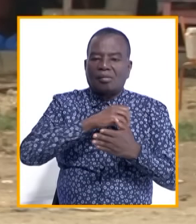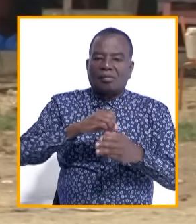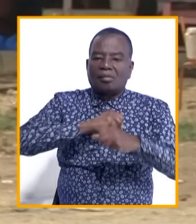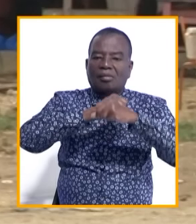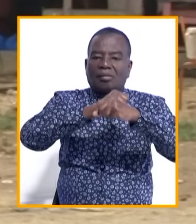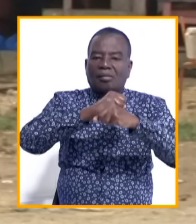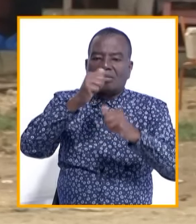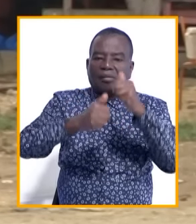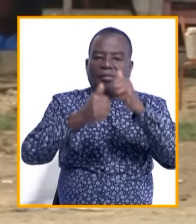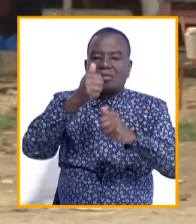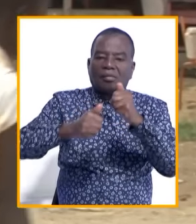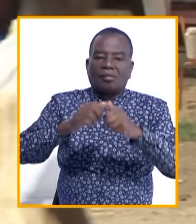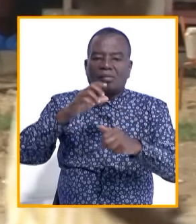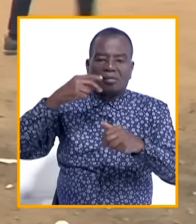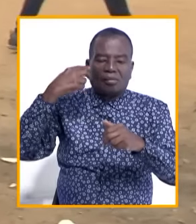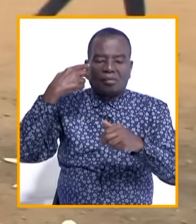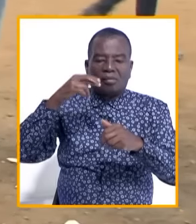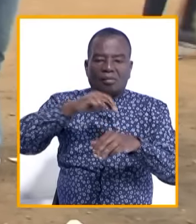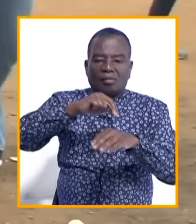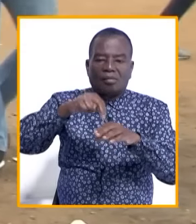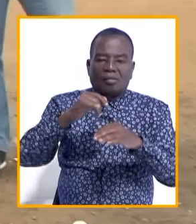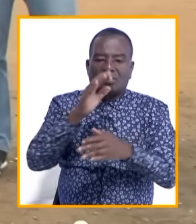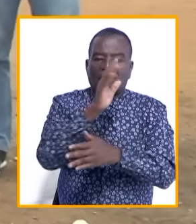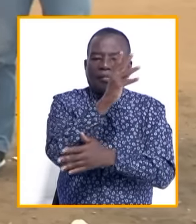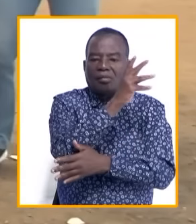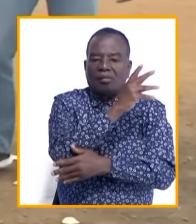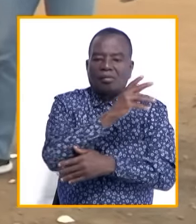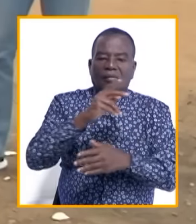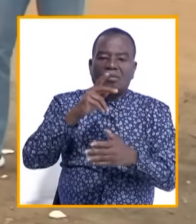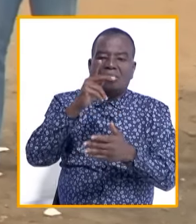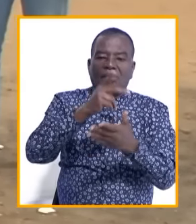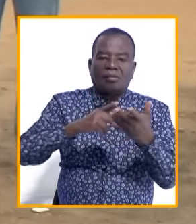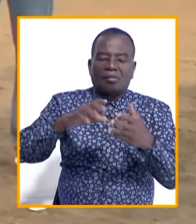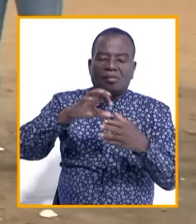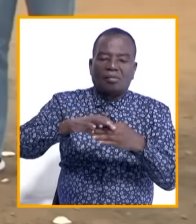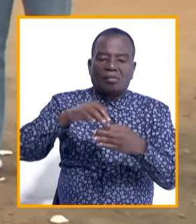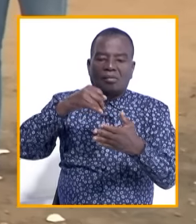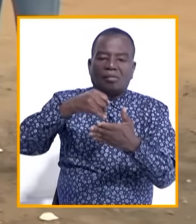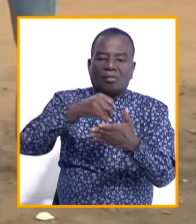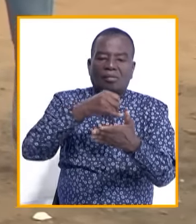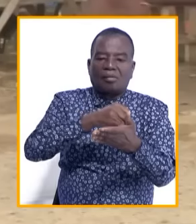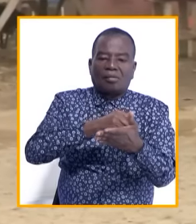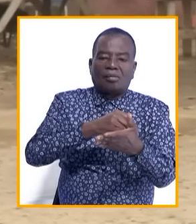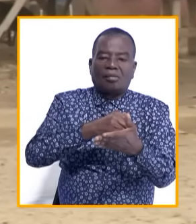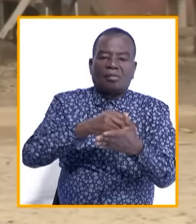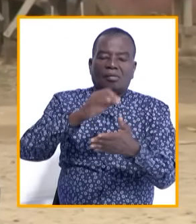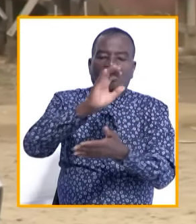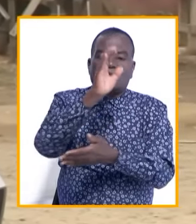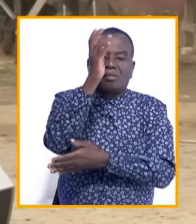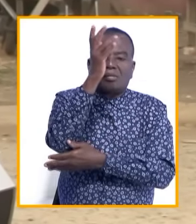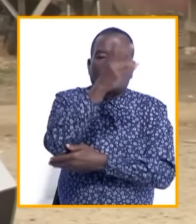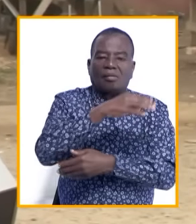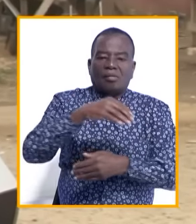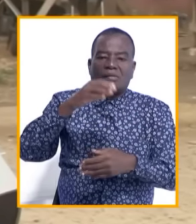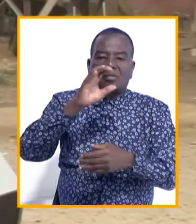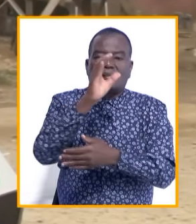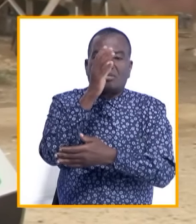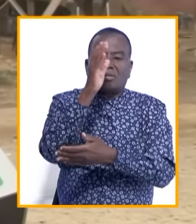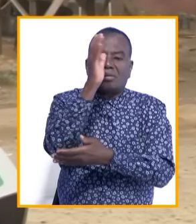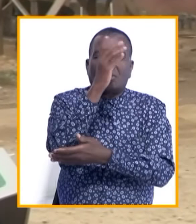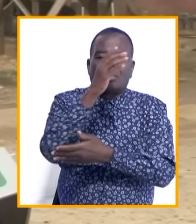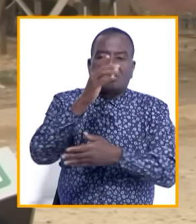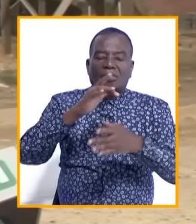sain, d'oxygène et de protection auquel renvoie la notion d'arbre. Cette phase de planting d'arbres a été marquée par un enseignement